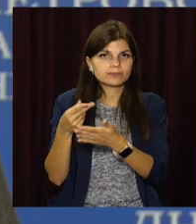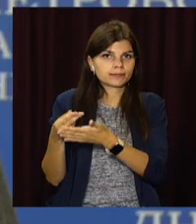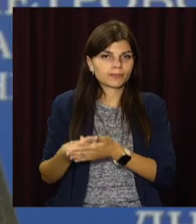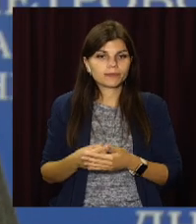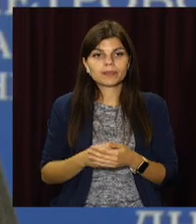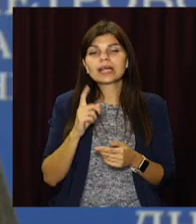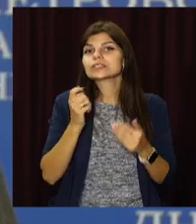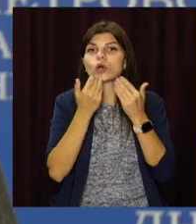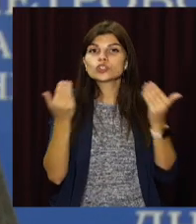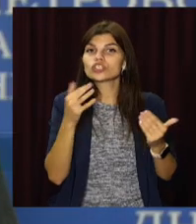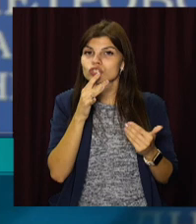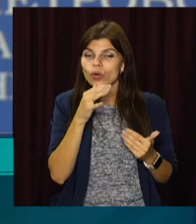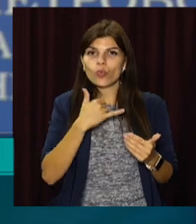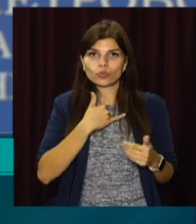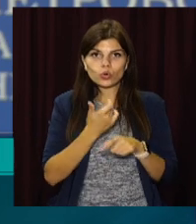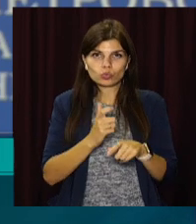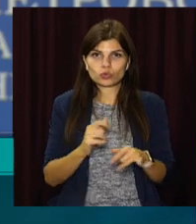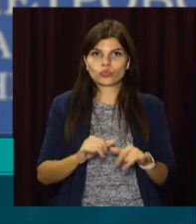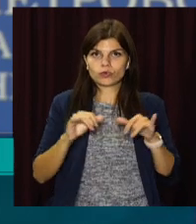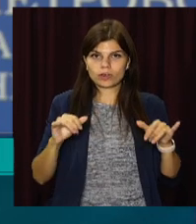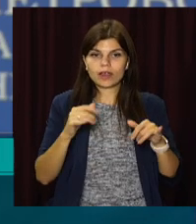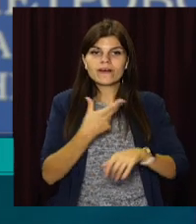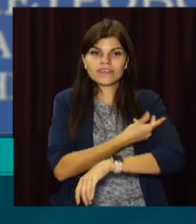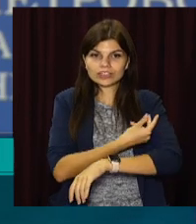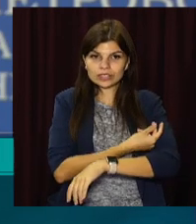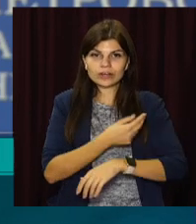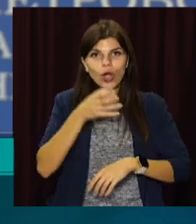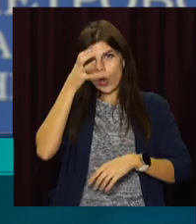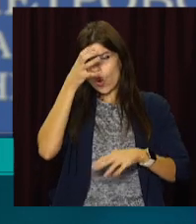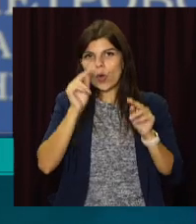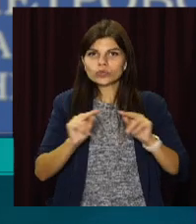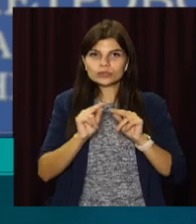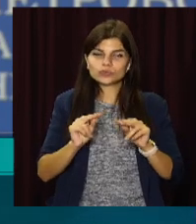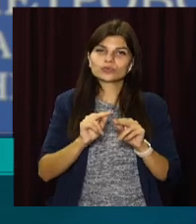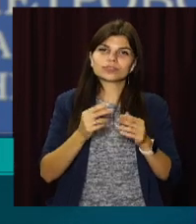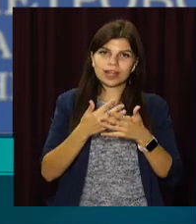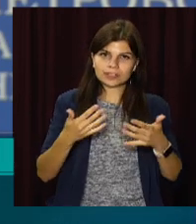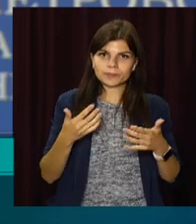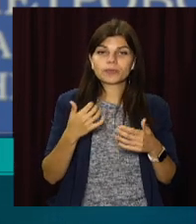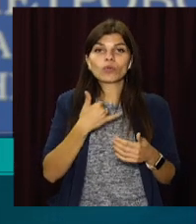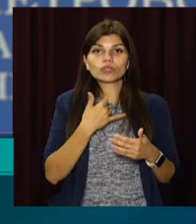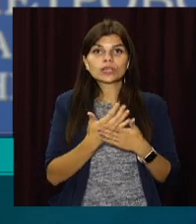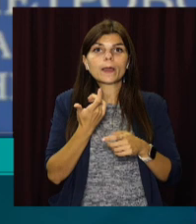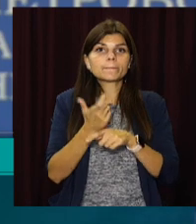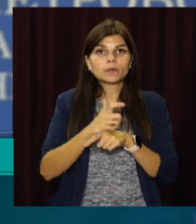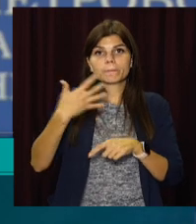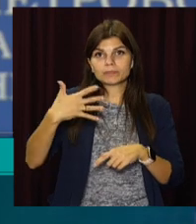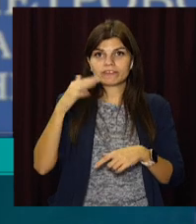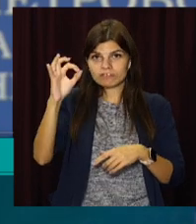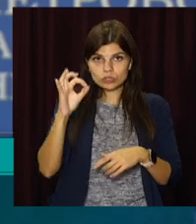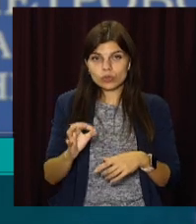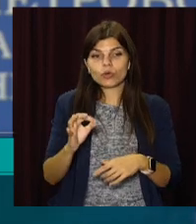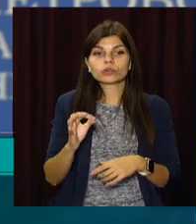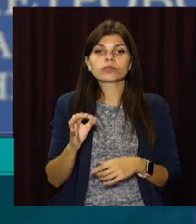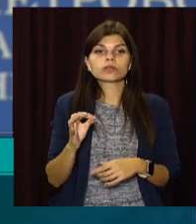щеплень. За останній час у нас значно збільшилась кількість вакцинованих освітян. На сьогодні ми маємо більше